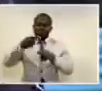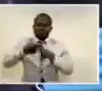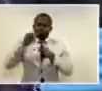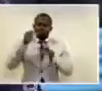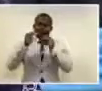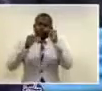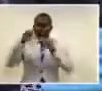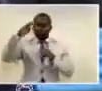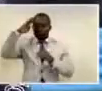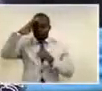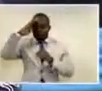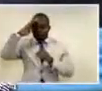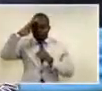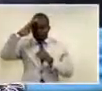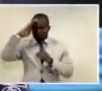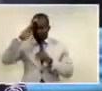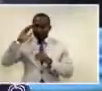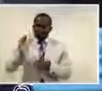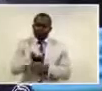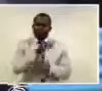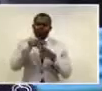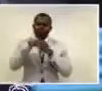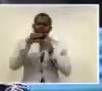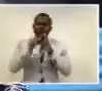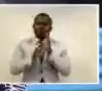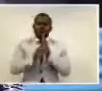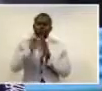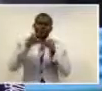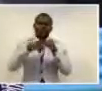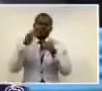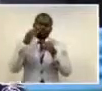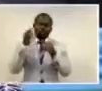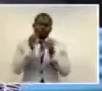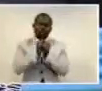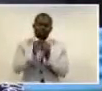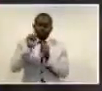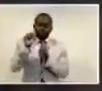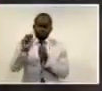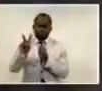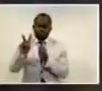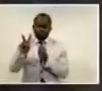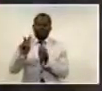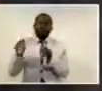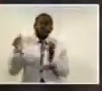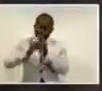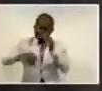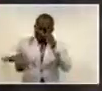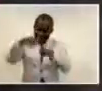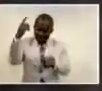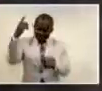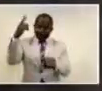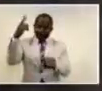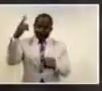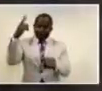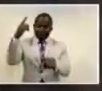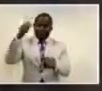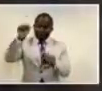inzego za polisi badukura mu nzu kuri tariki 7 z'ukwa 12 kandi mwaratsinze urubanza